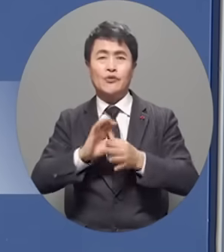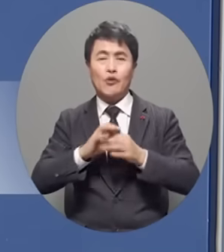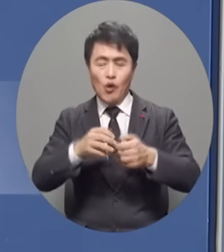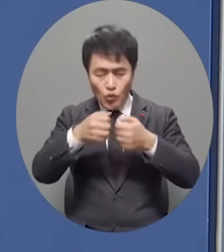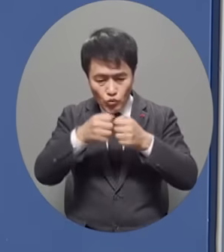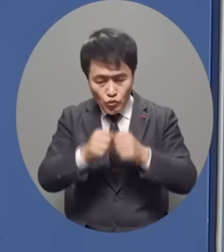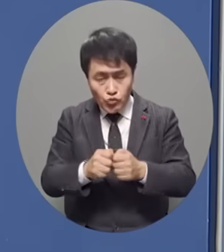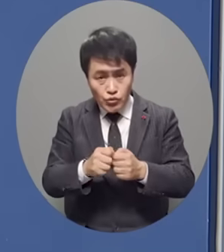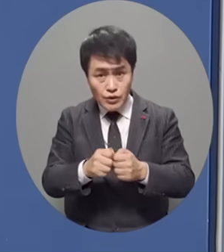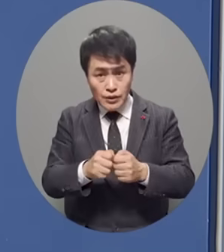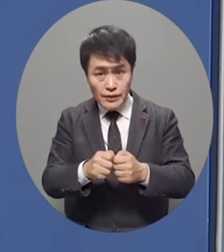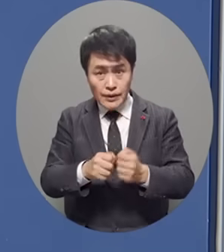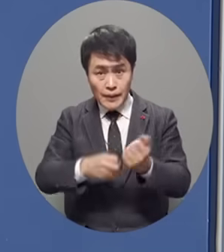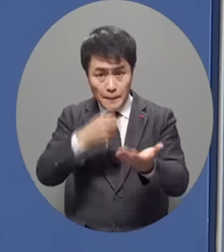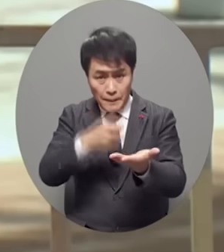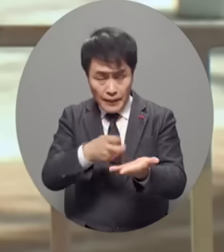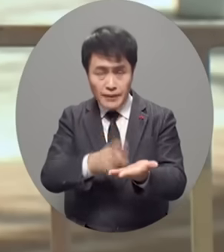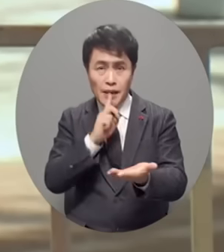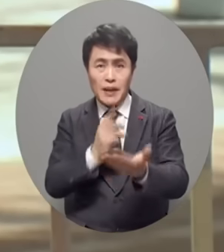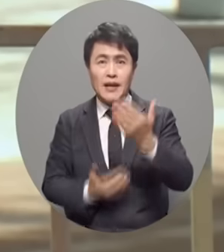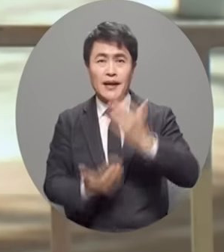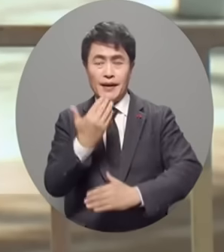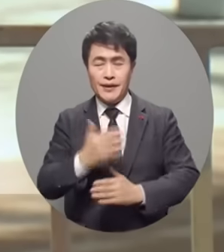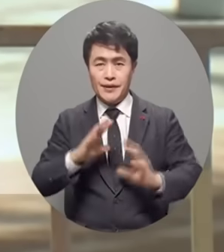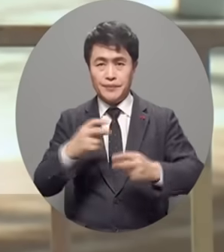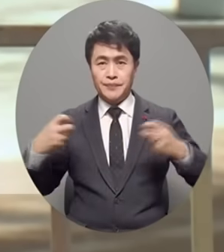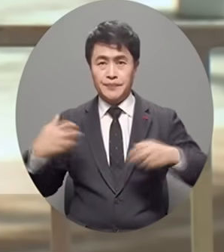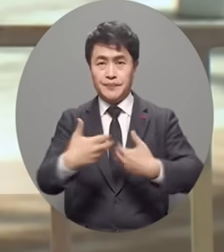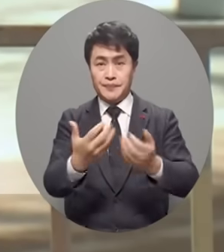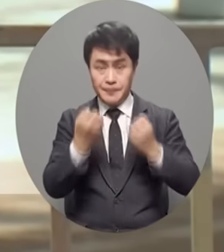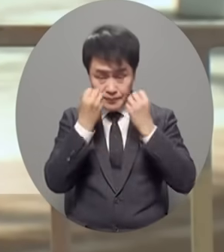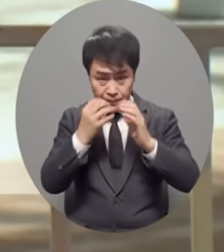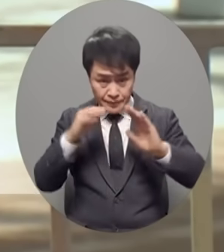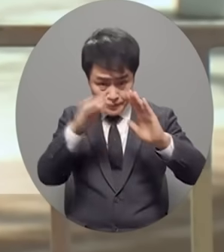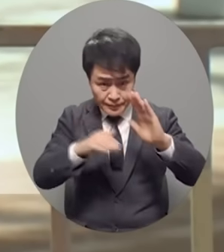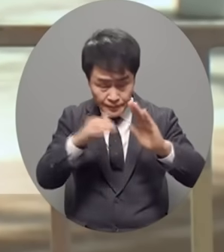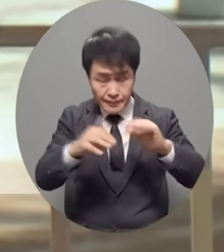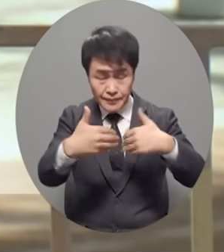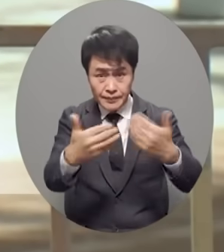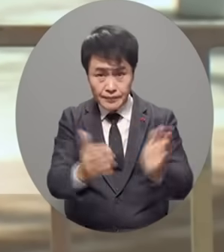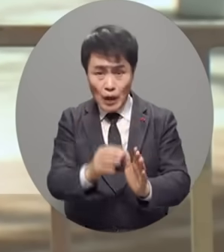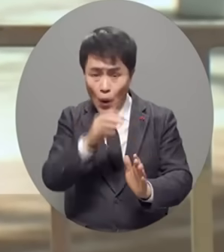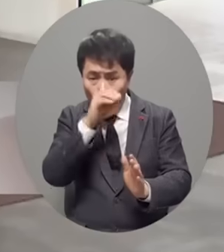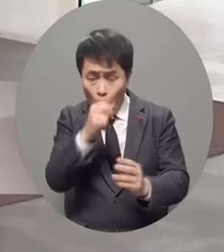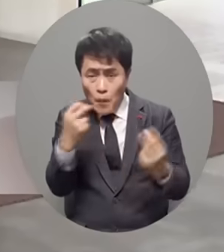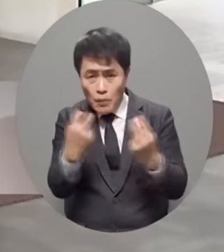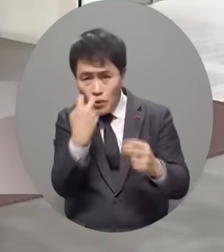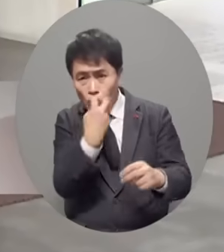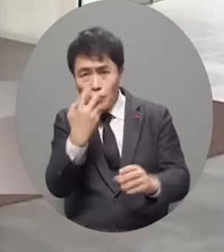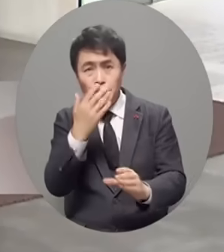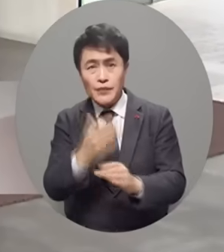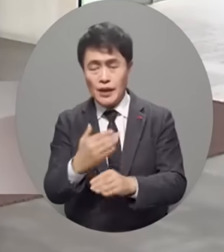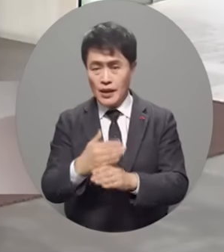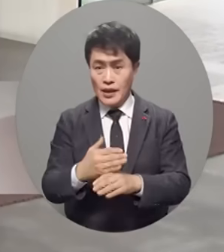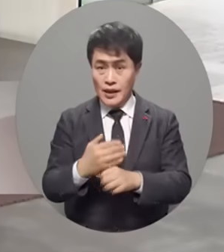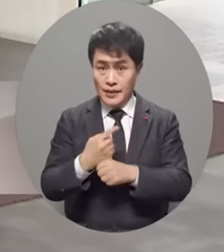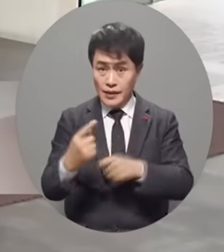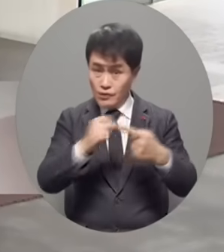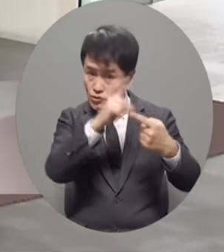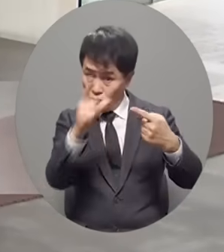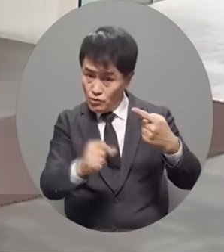구체적인 가이드라인까지 나왔습니다. 국토부는 재개발 재건축 절차 합리화 방안을 검토 중으로 내년 1월